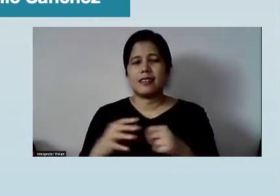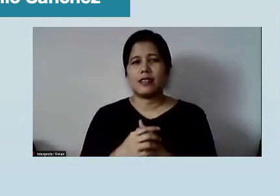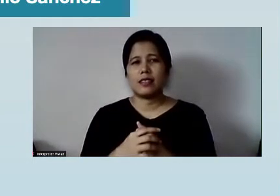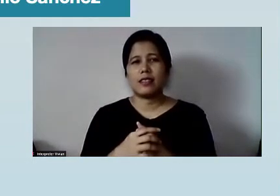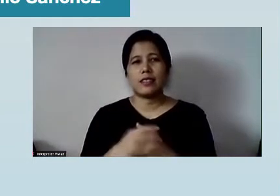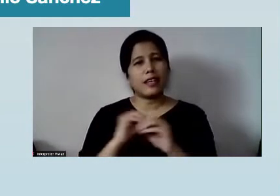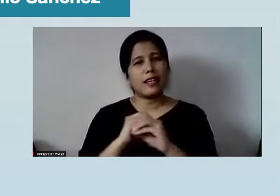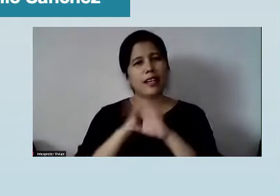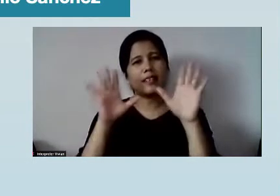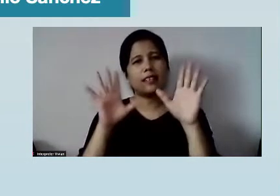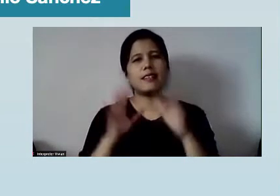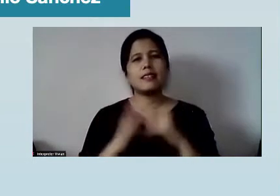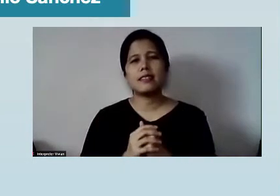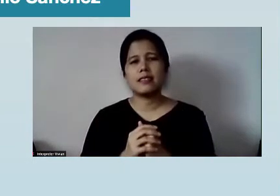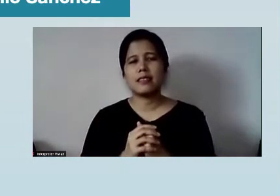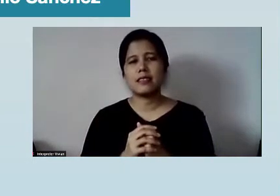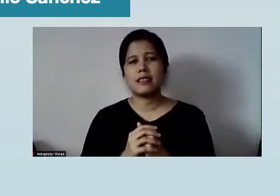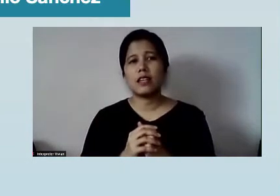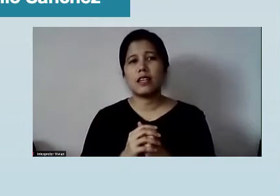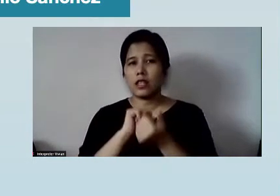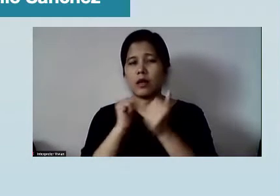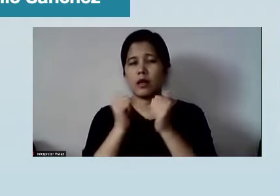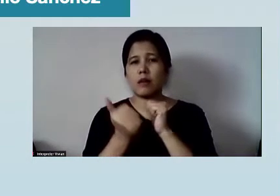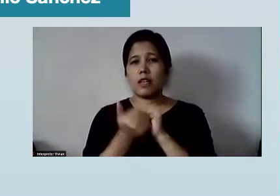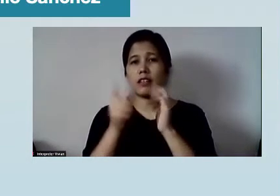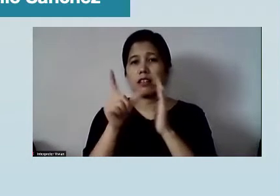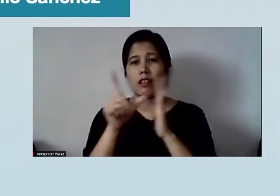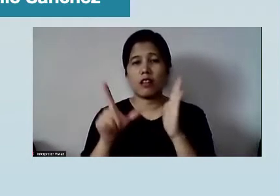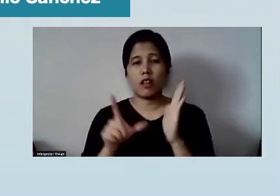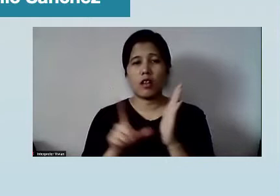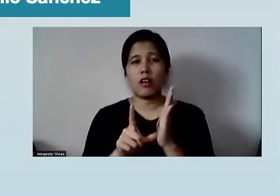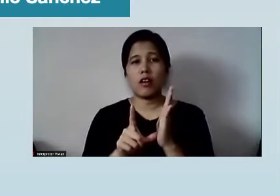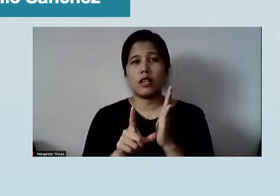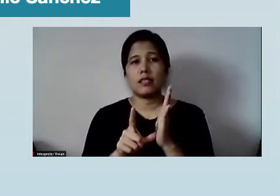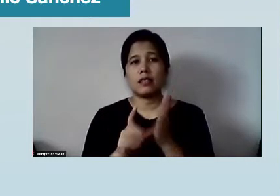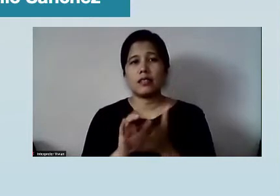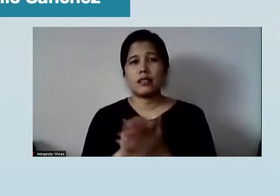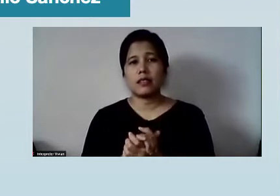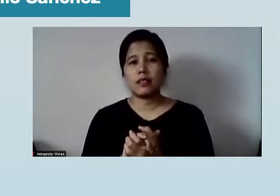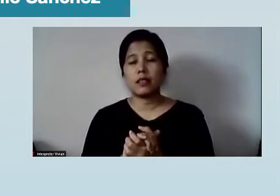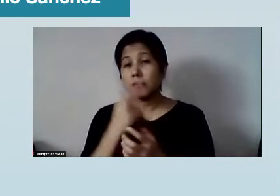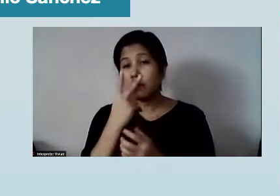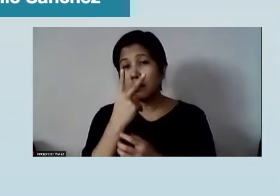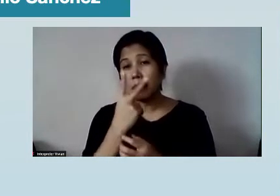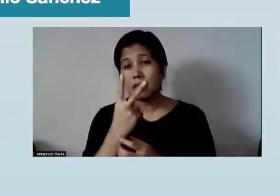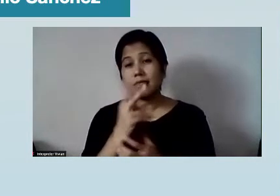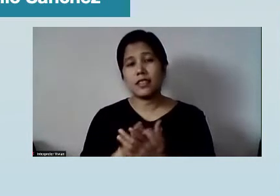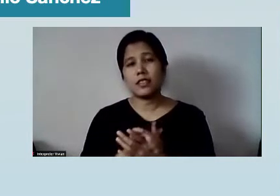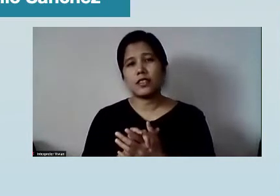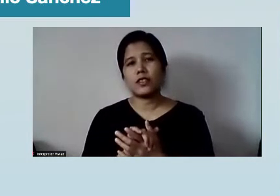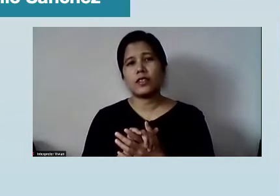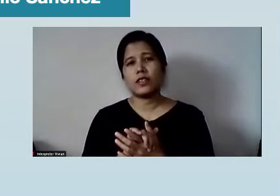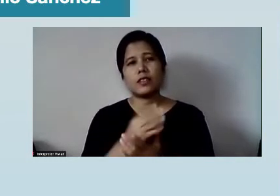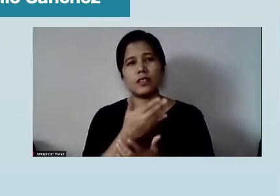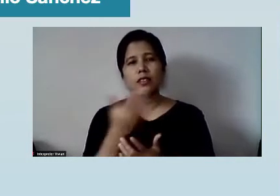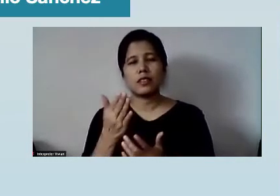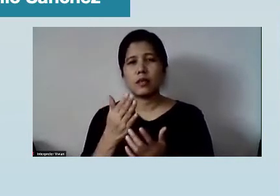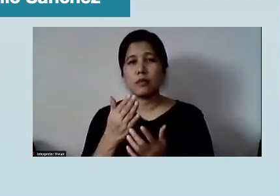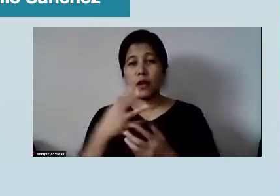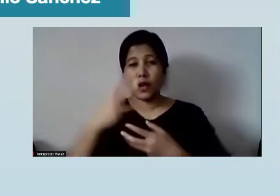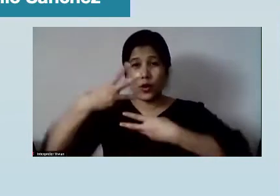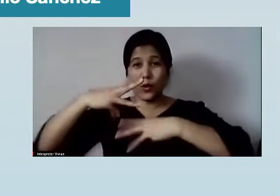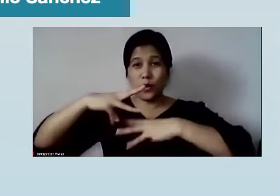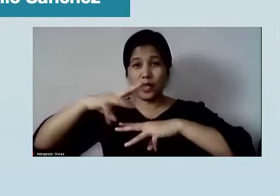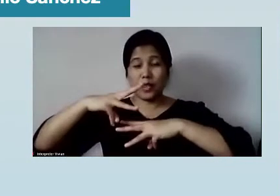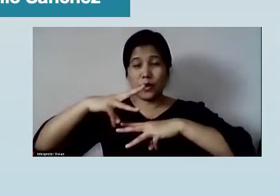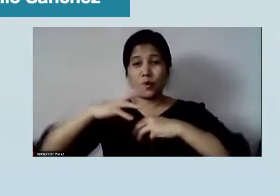yan under our amended law. Yung mga taxi, kaya mapapansin nyo po, dyan sa mga windows,